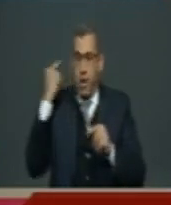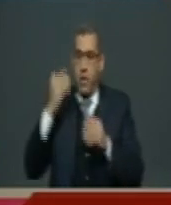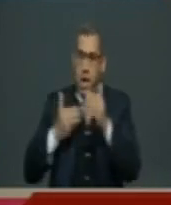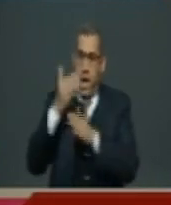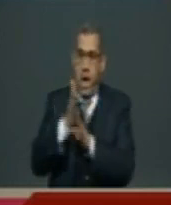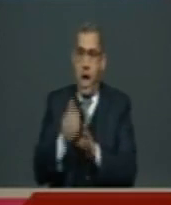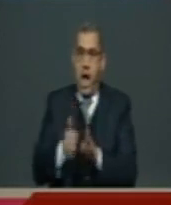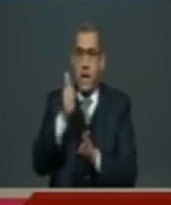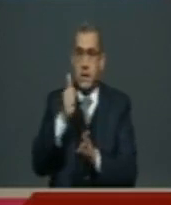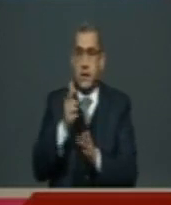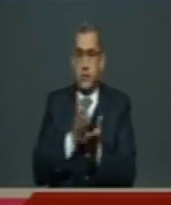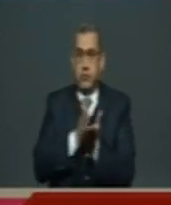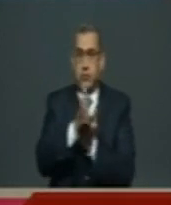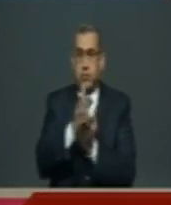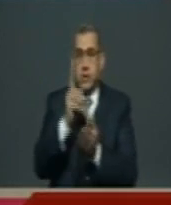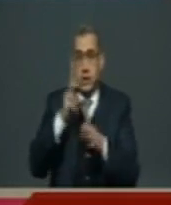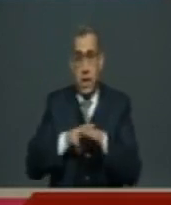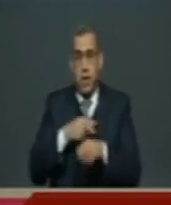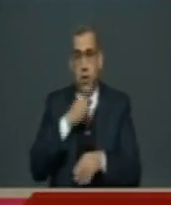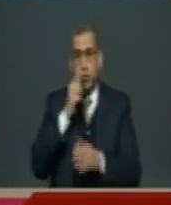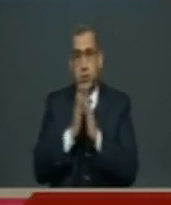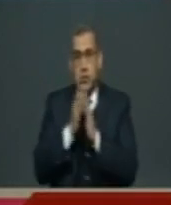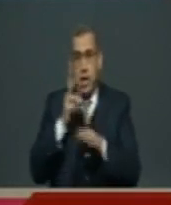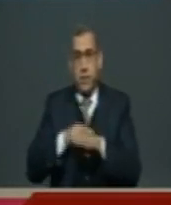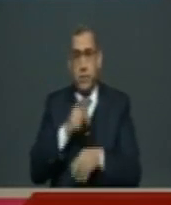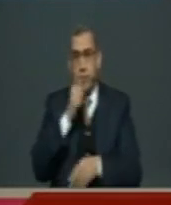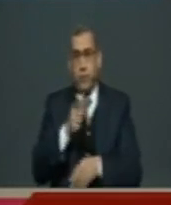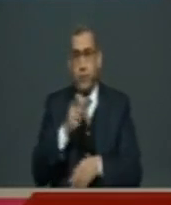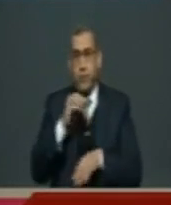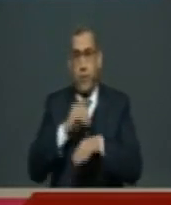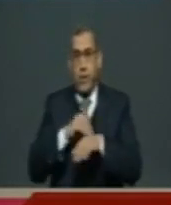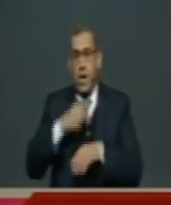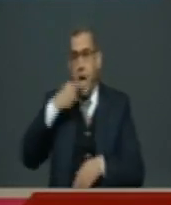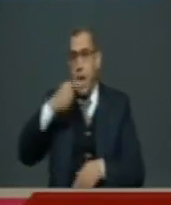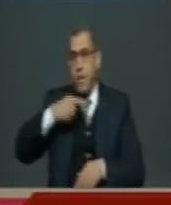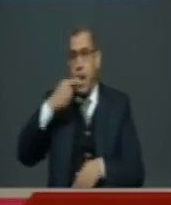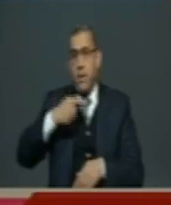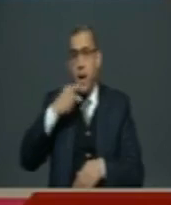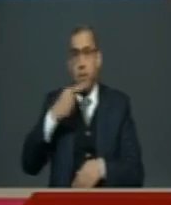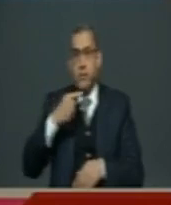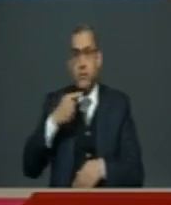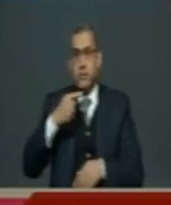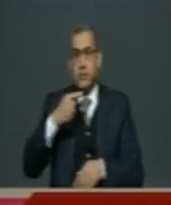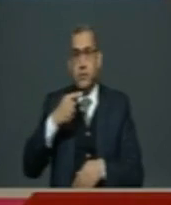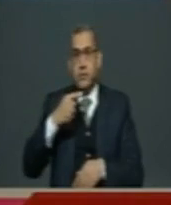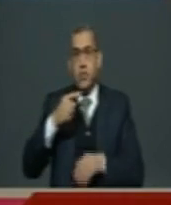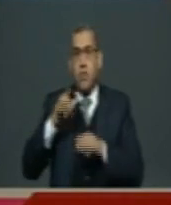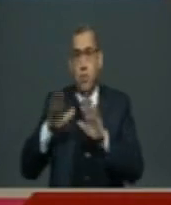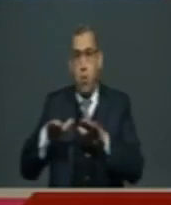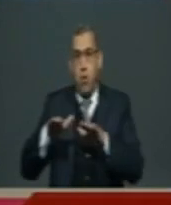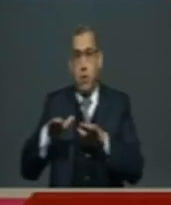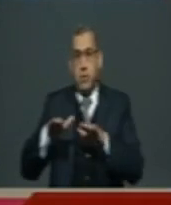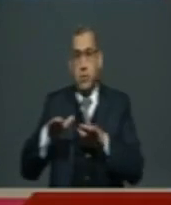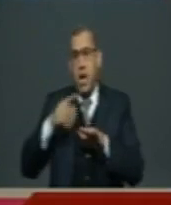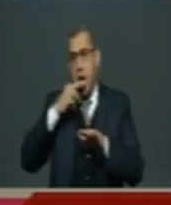تاني ارجو ان احنا موضوع يعني الكلام على توفر، ممكن يعني عشان